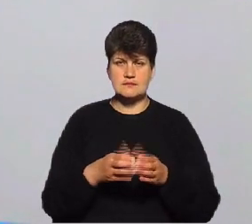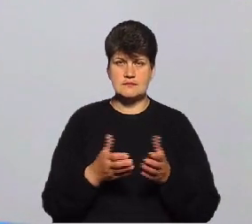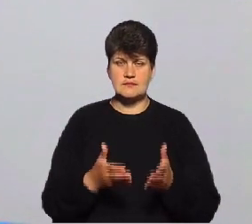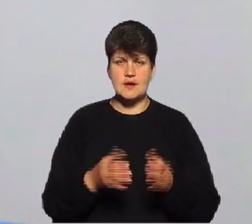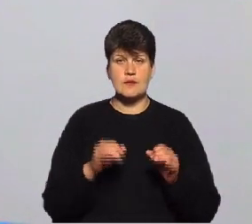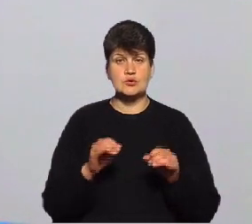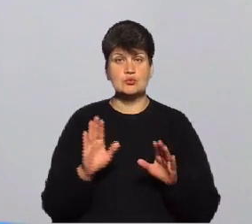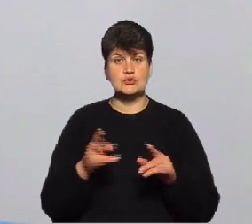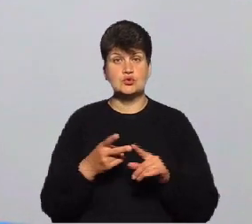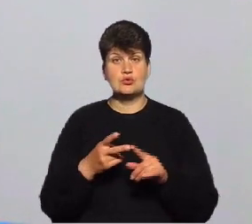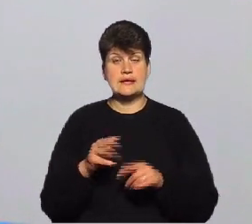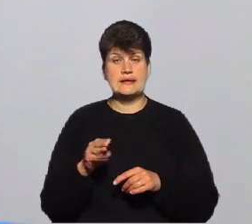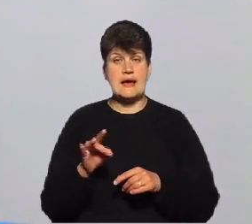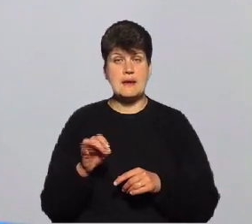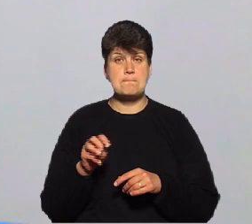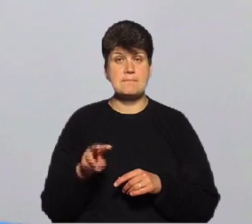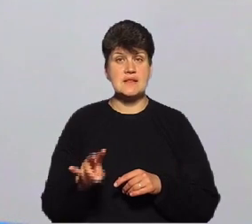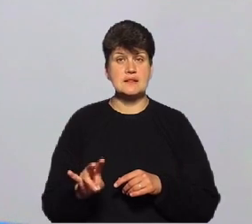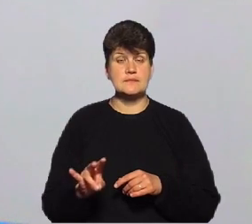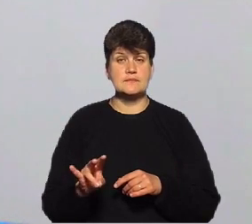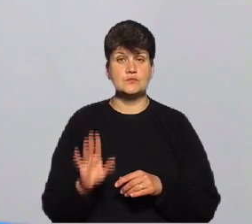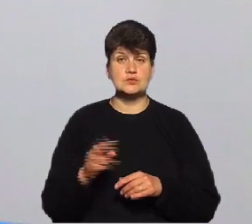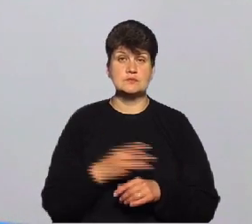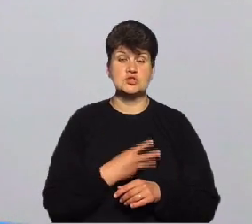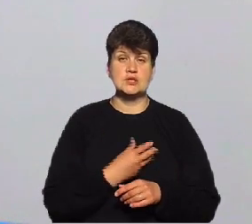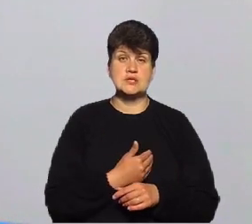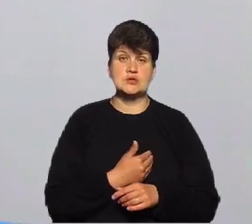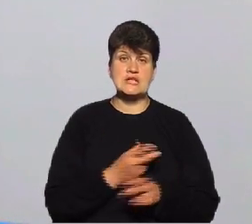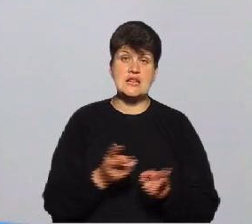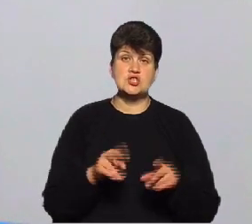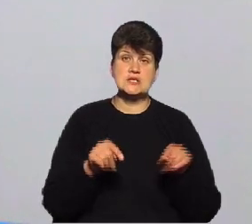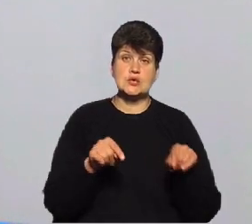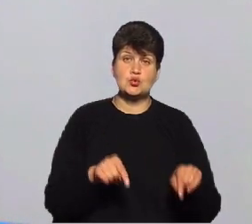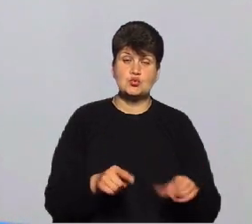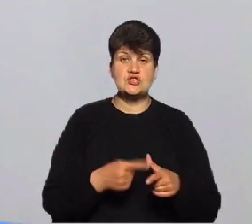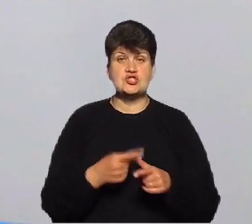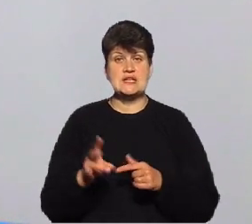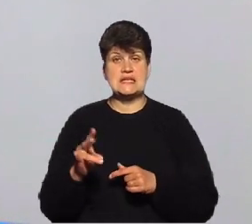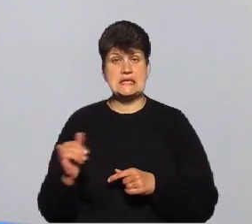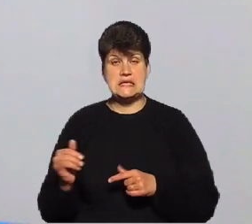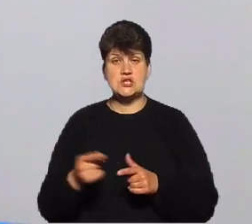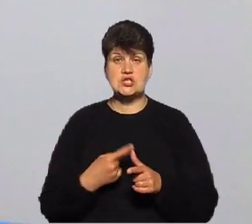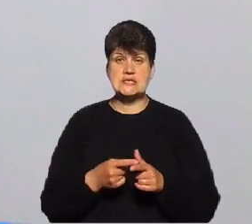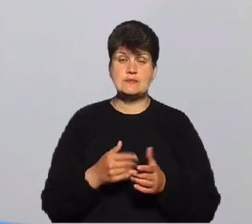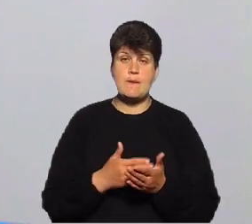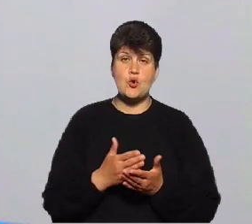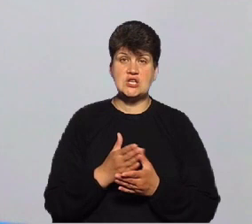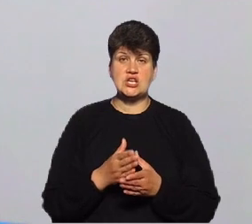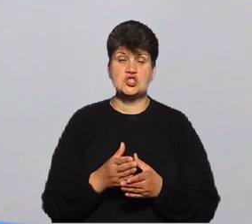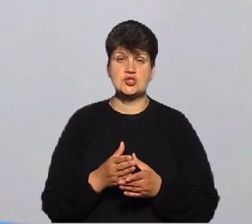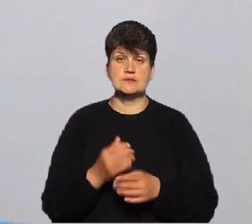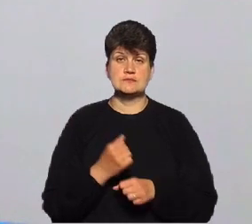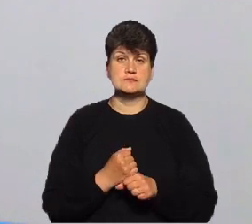термін. Будете бажати захотіти залишитися тут чи ні? Чи десь це буде політична кар'єра в майбутньому будуватися?